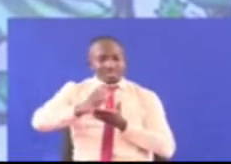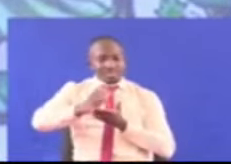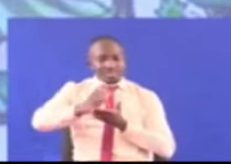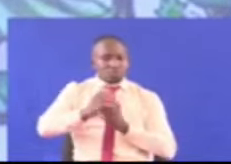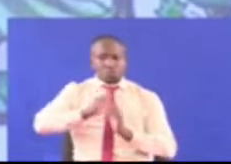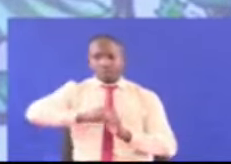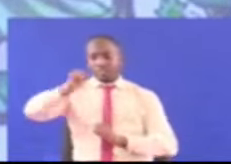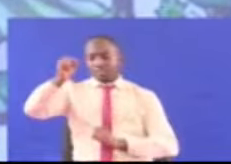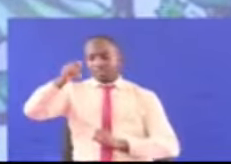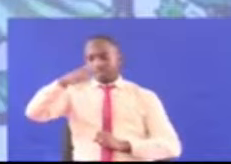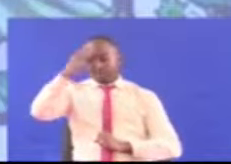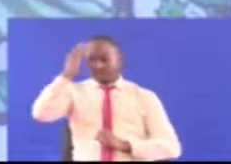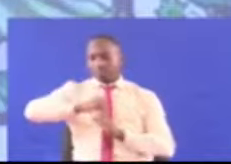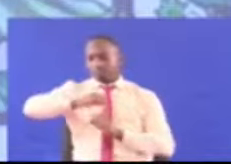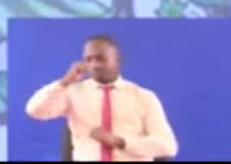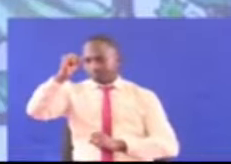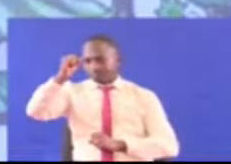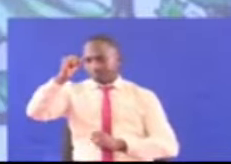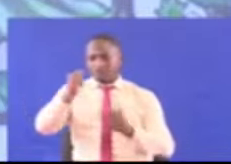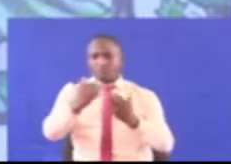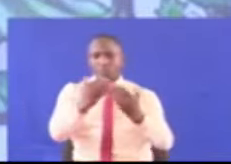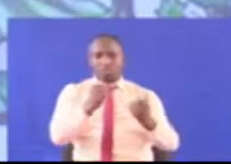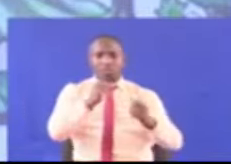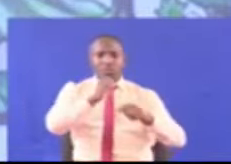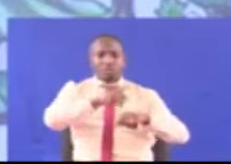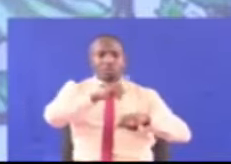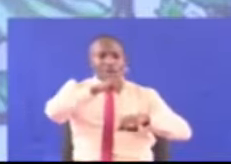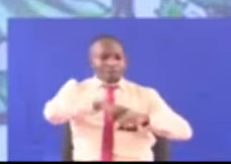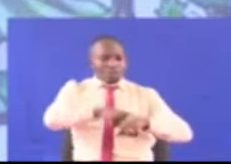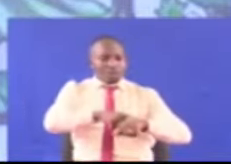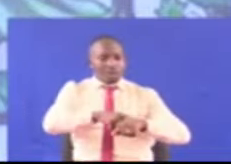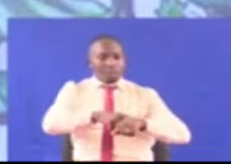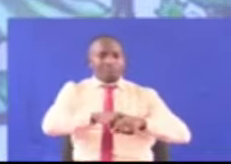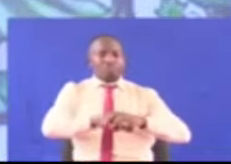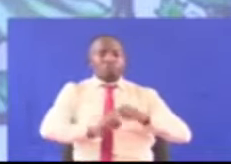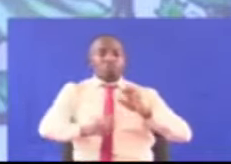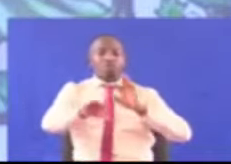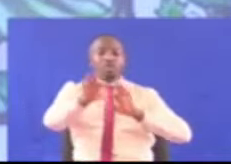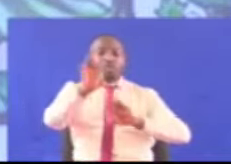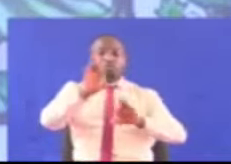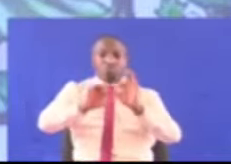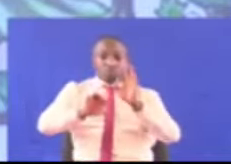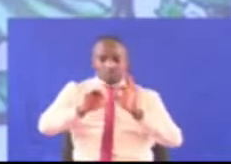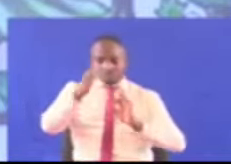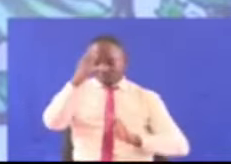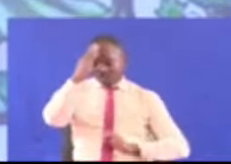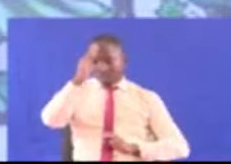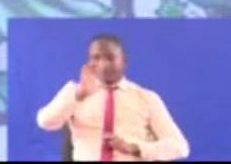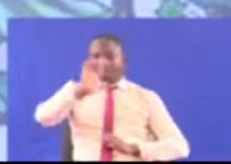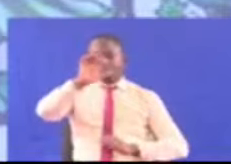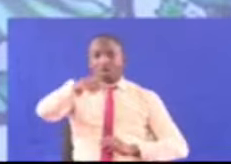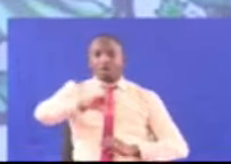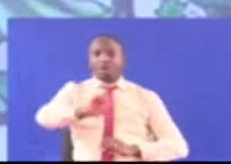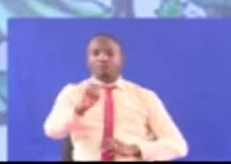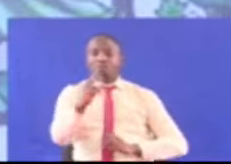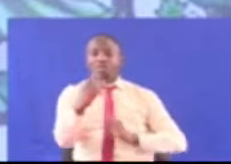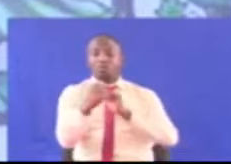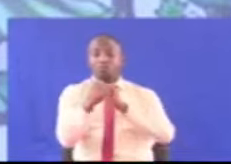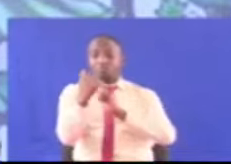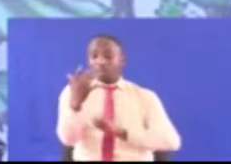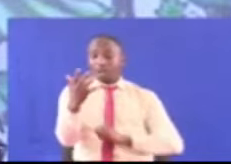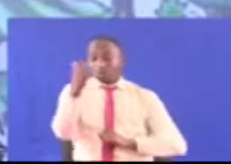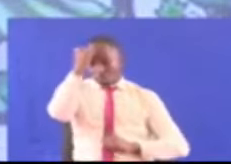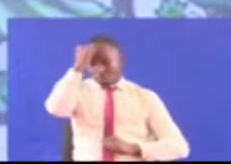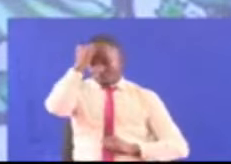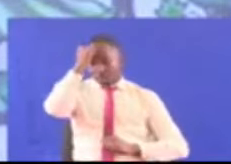tukashinda upande wa serikali. Sasa kwa sababu ilikuwa ni kipindi cha homa ya uchaguzi, na uchaguzi wa 2015 nadhani wengi mlioko hapa